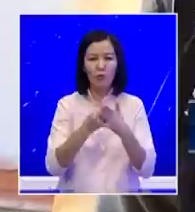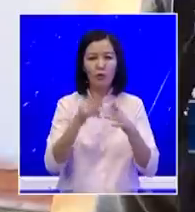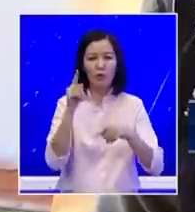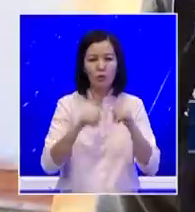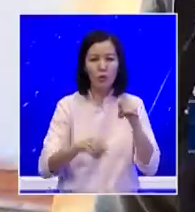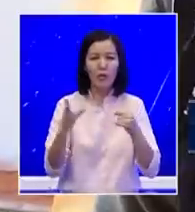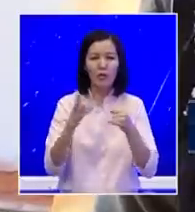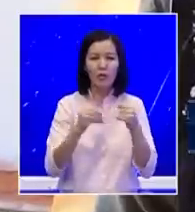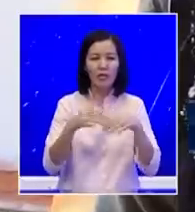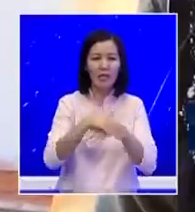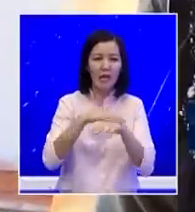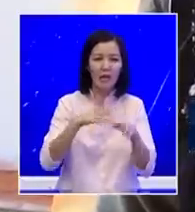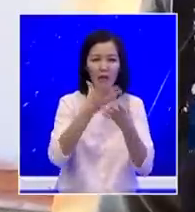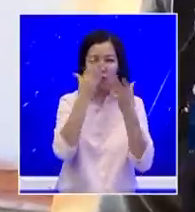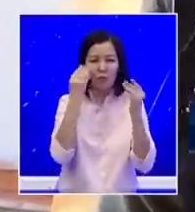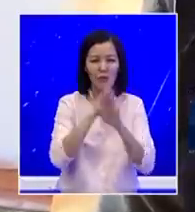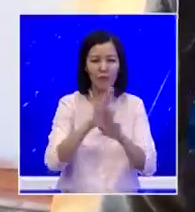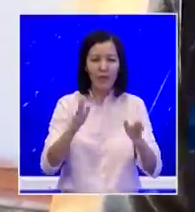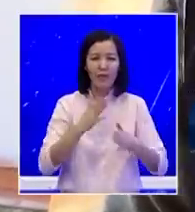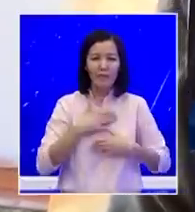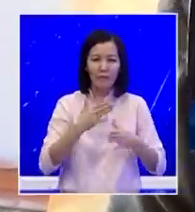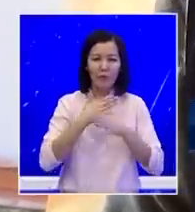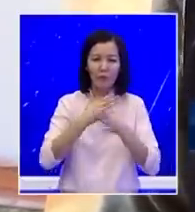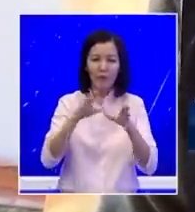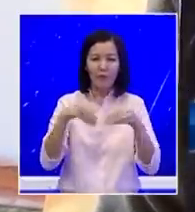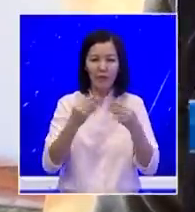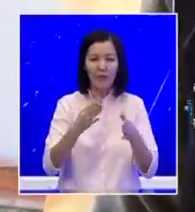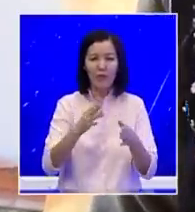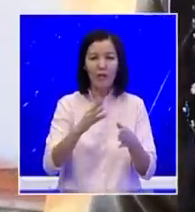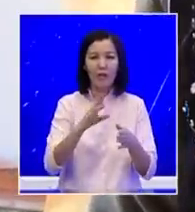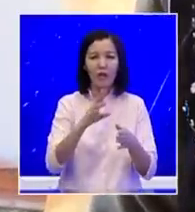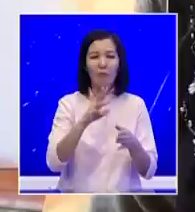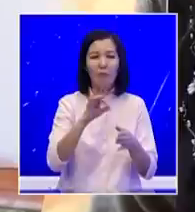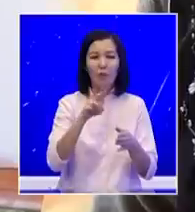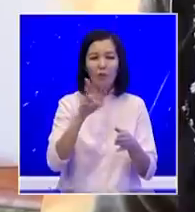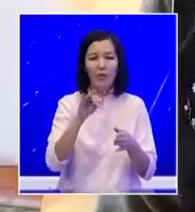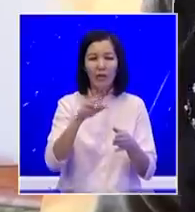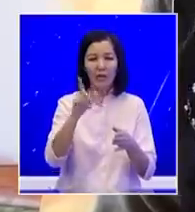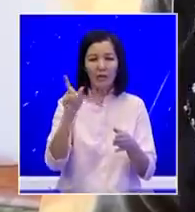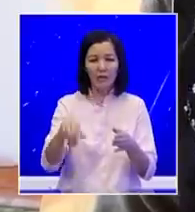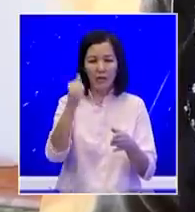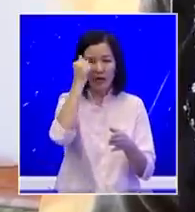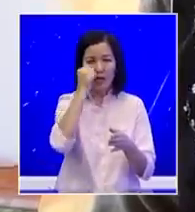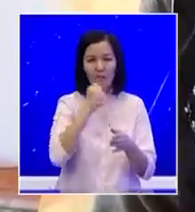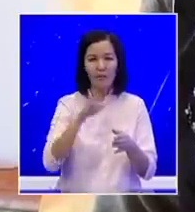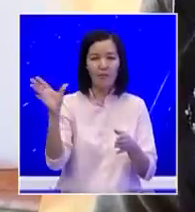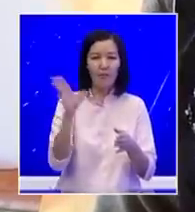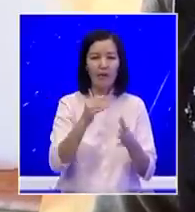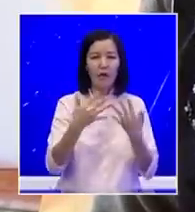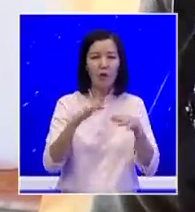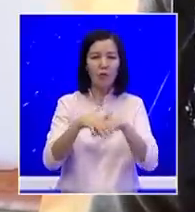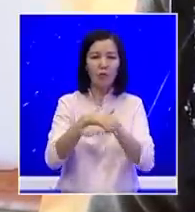жерін ойлап, тамшыдай болса да жаңағы көмегін беріп атқан Нұрбаев Молдияр Қылшығұлына рахметімізді айтамыз. Бүттім ауыл тұрғындары